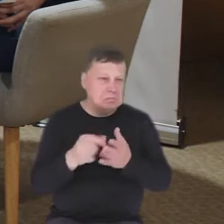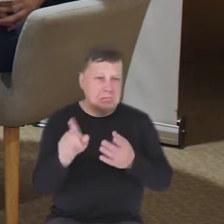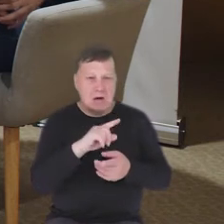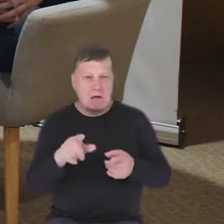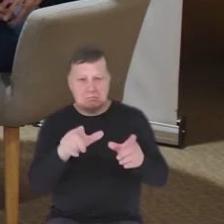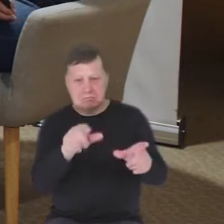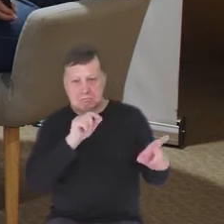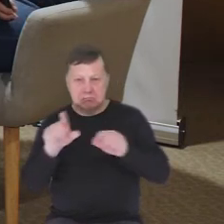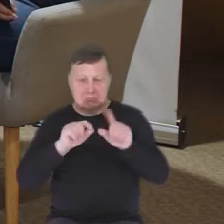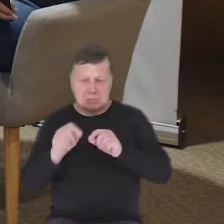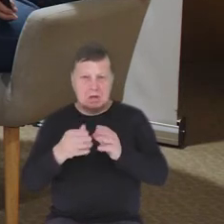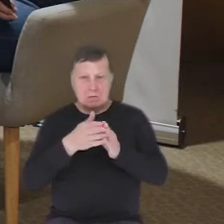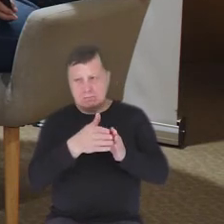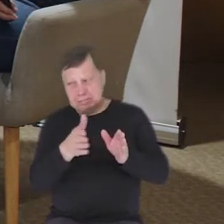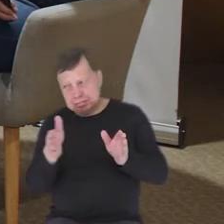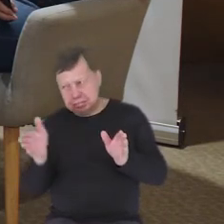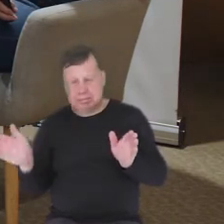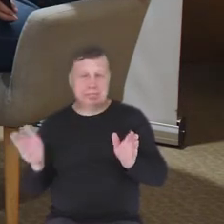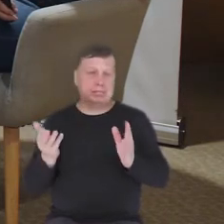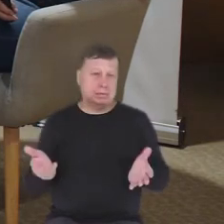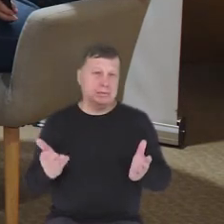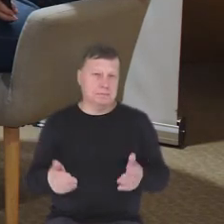poszerzyć właśnie o tę kwestię